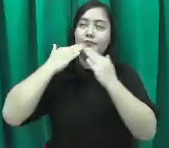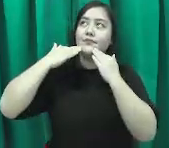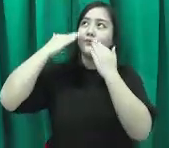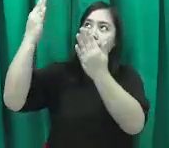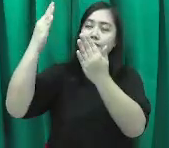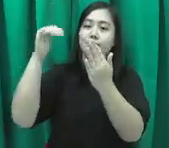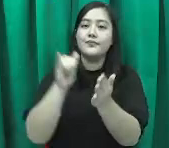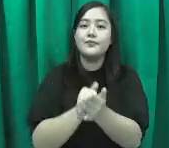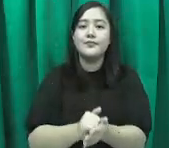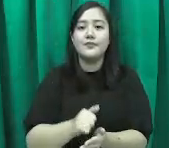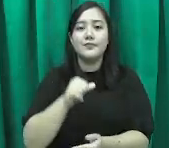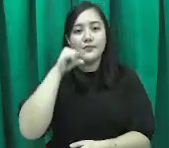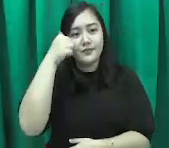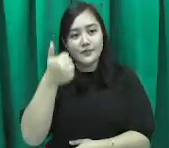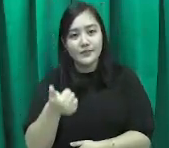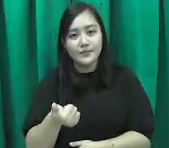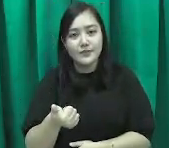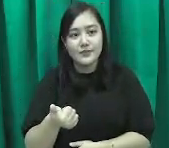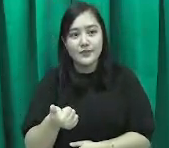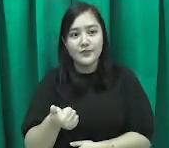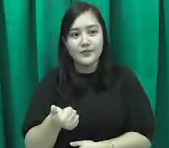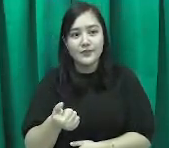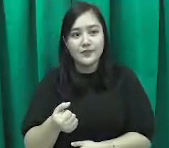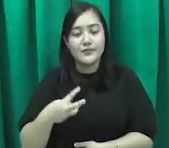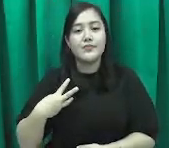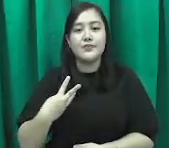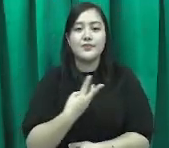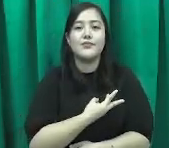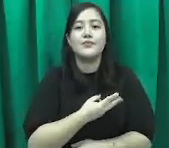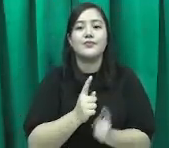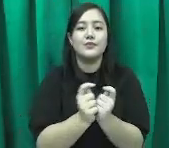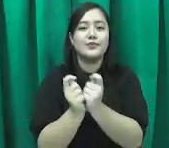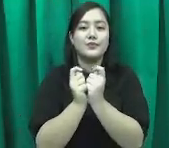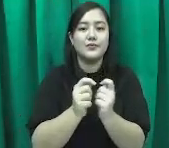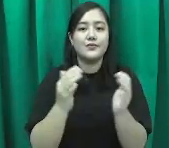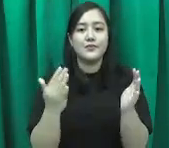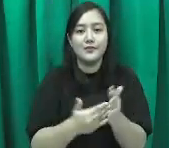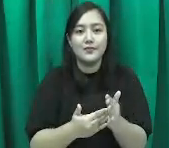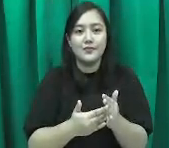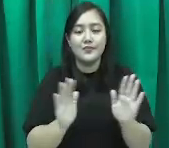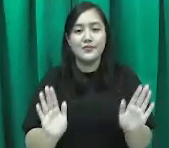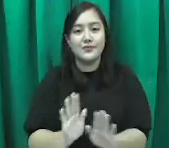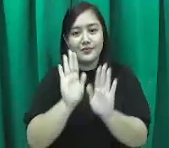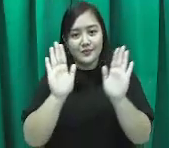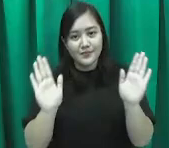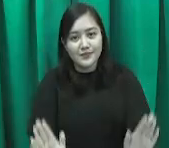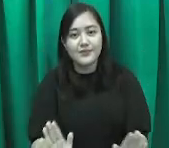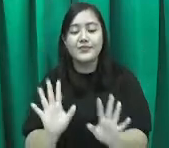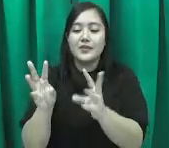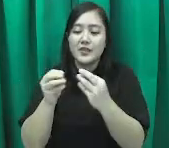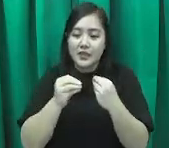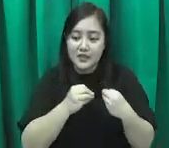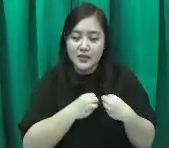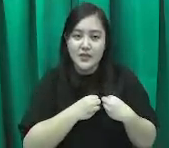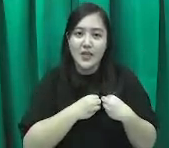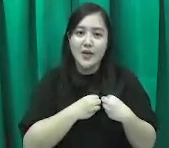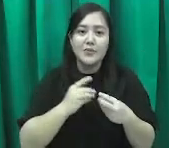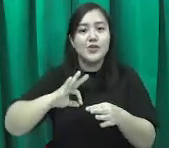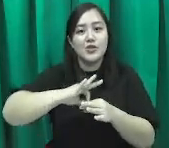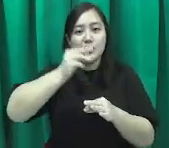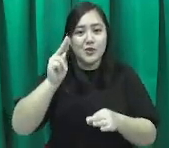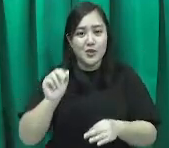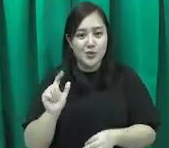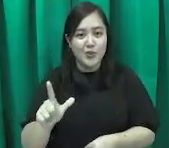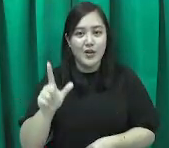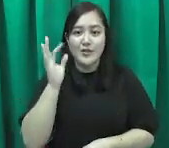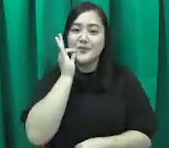at bukas ay magtitipon-tipon tayo muli at muli tayong kakain ng napakasarap na pagkain espiritual.